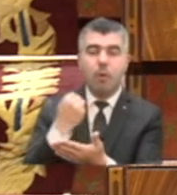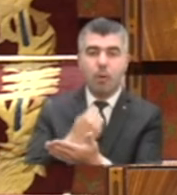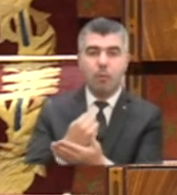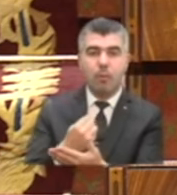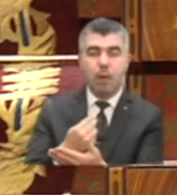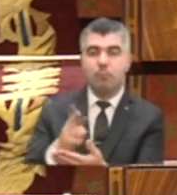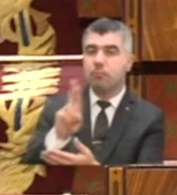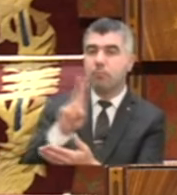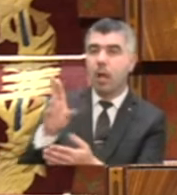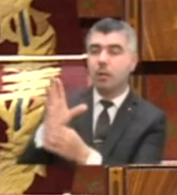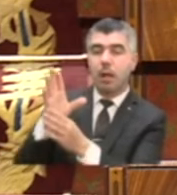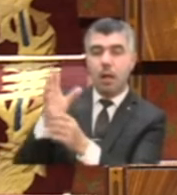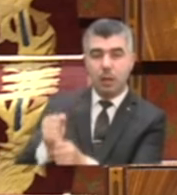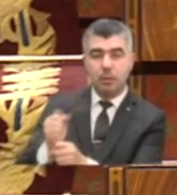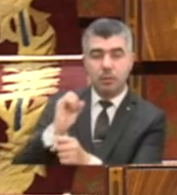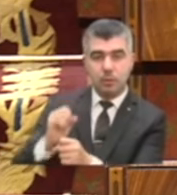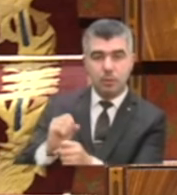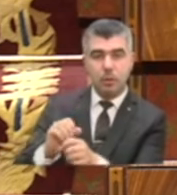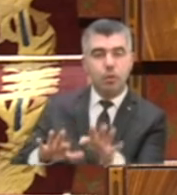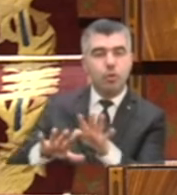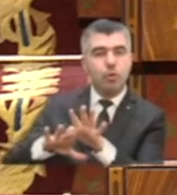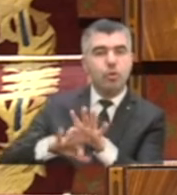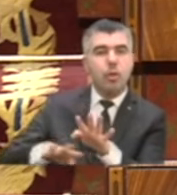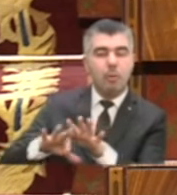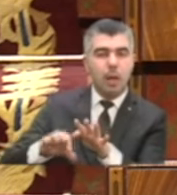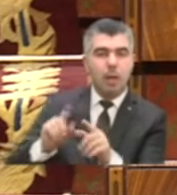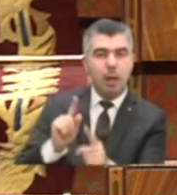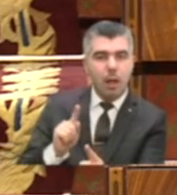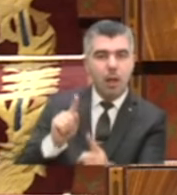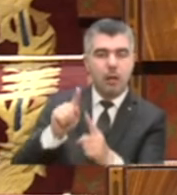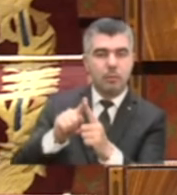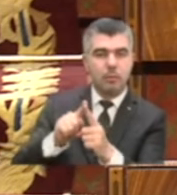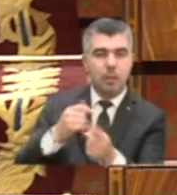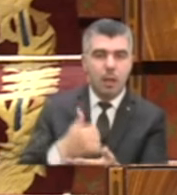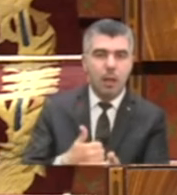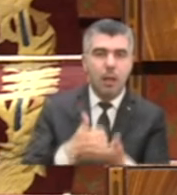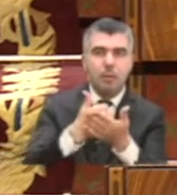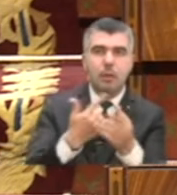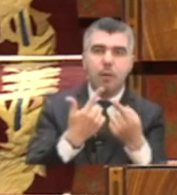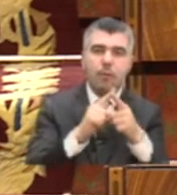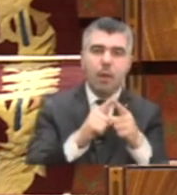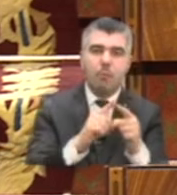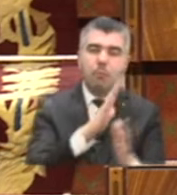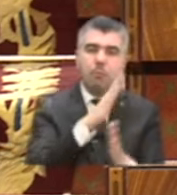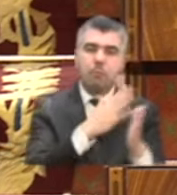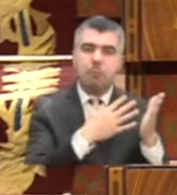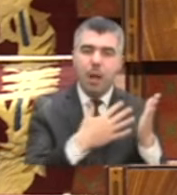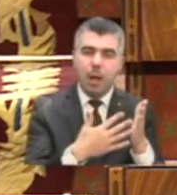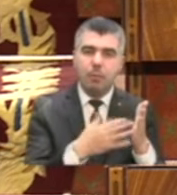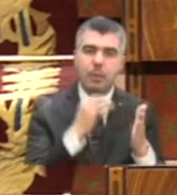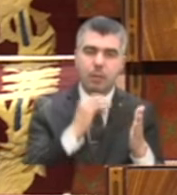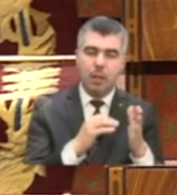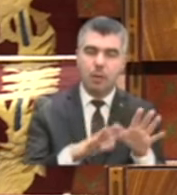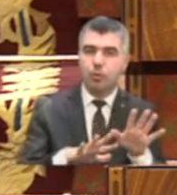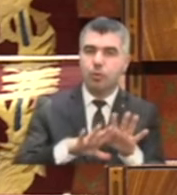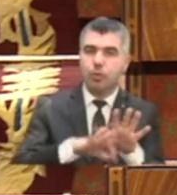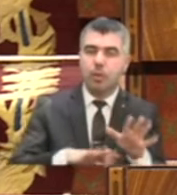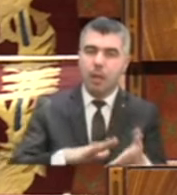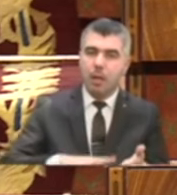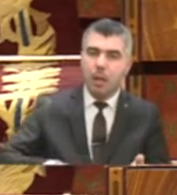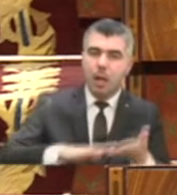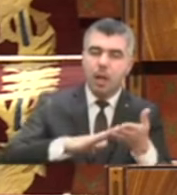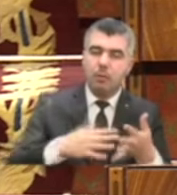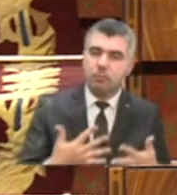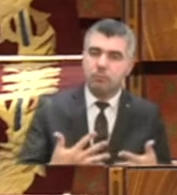جلالة الملك الله ينصره أن تكون دولة اجتماعية ووجهت اعتمادات مالية ضخمة لمختلف برامج تعزيز الدولة الاجتماعية وتحقيق